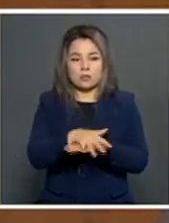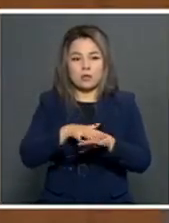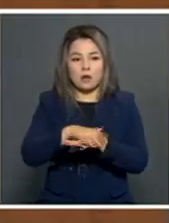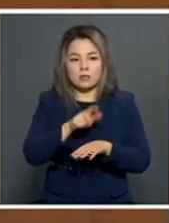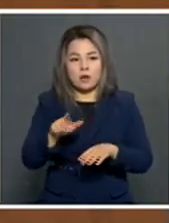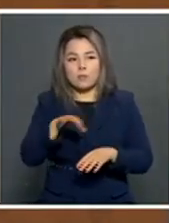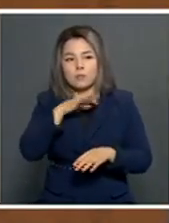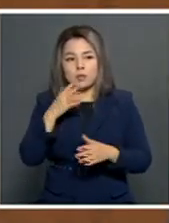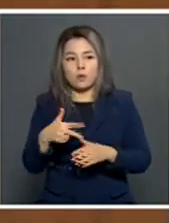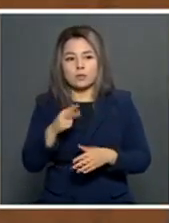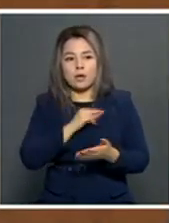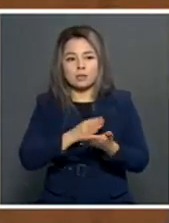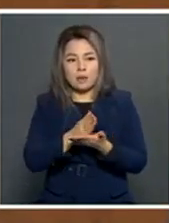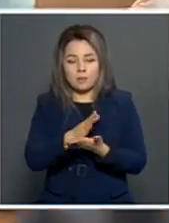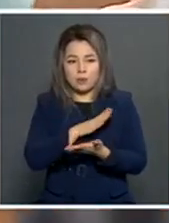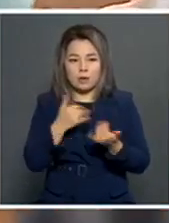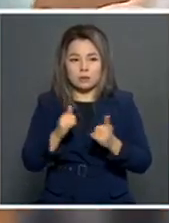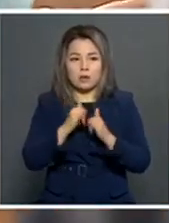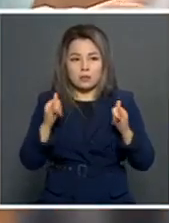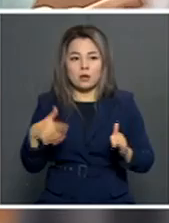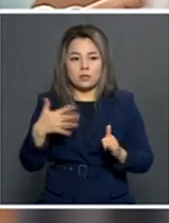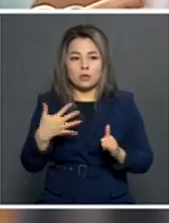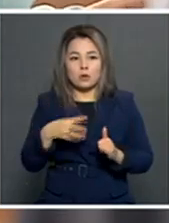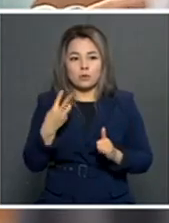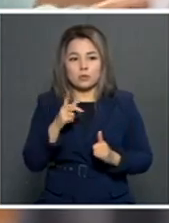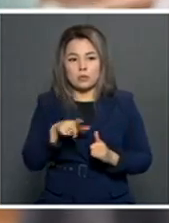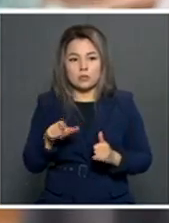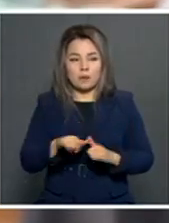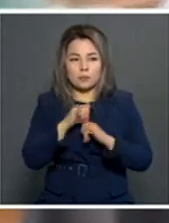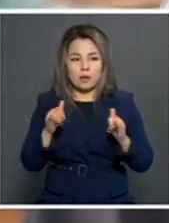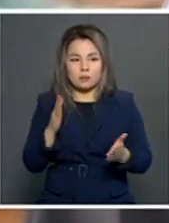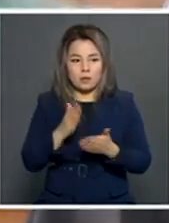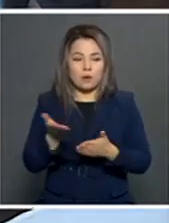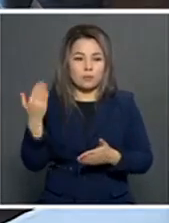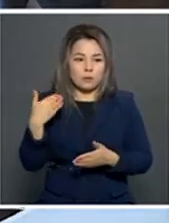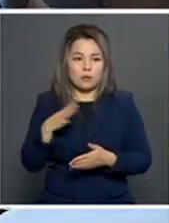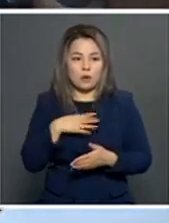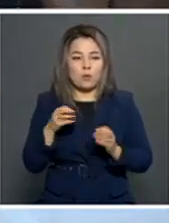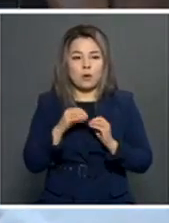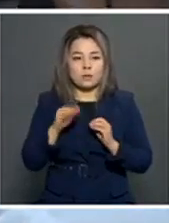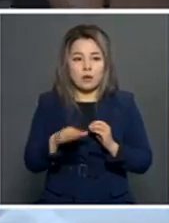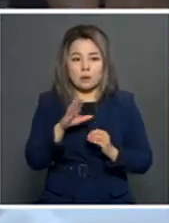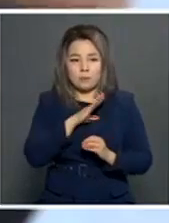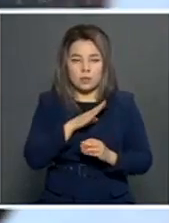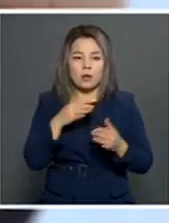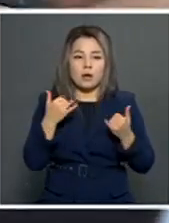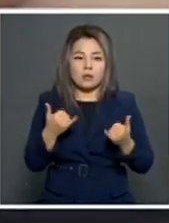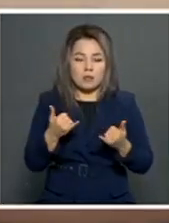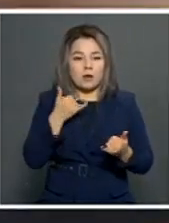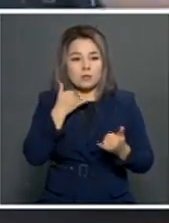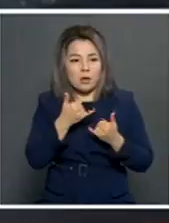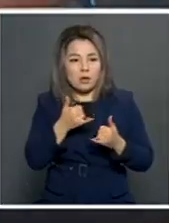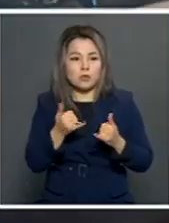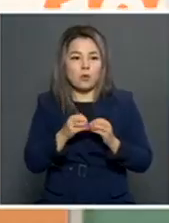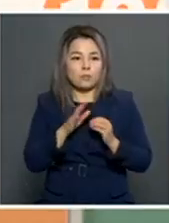жатыр. Бұрын 30 қызметкер болған, қазір 53-ке арттырыпты. Себебі бұрын күніне 10 мыңдай қоңырау түссе, қазір 15